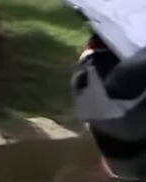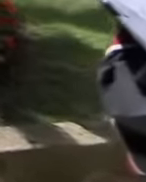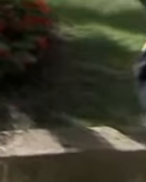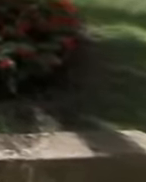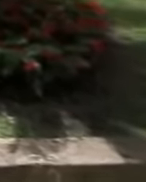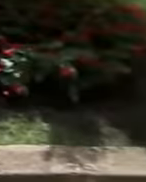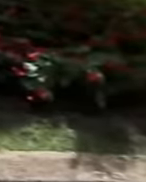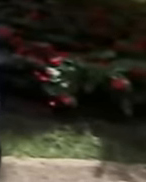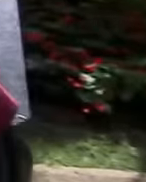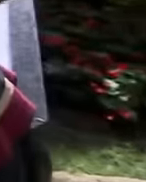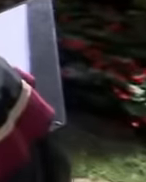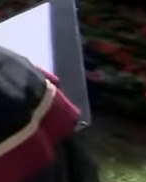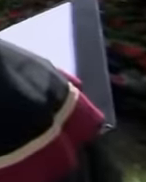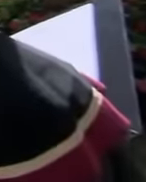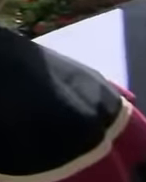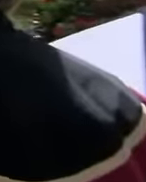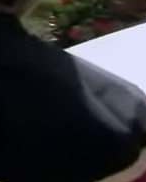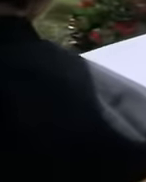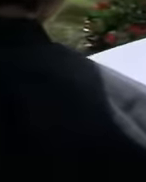silenia